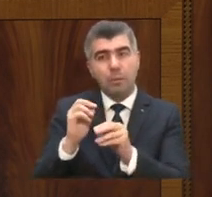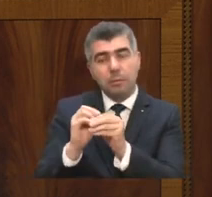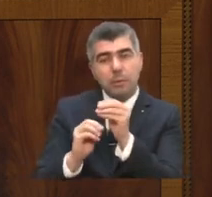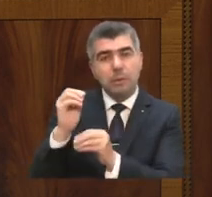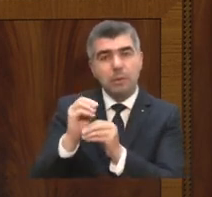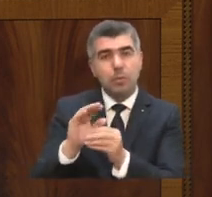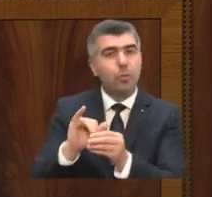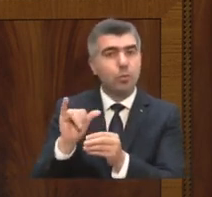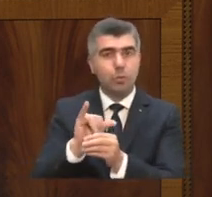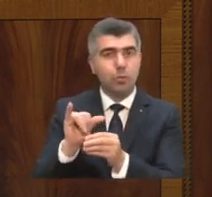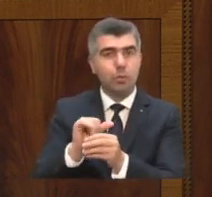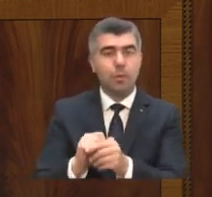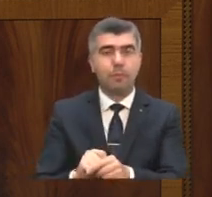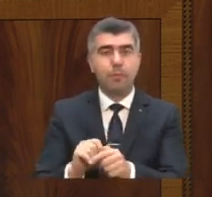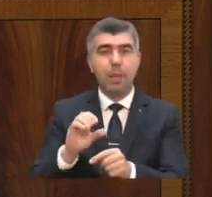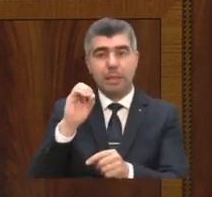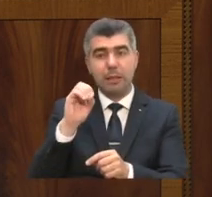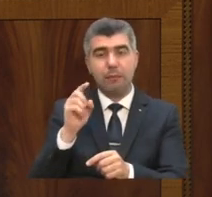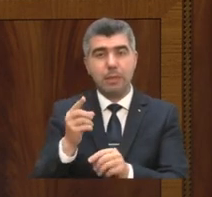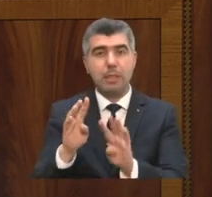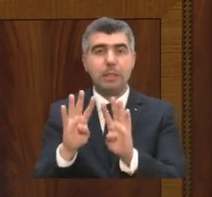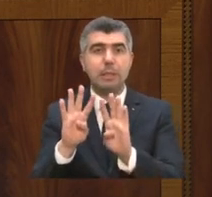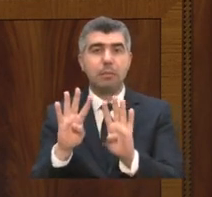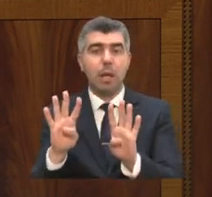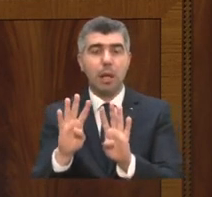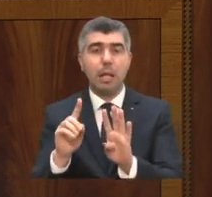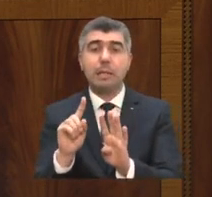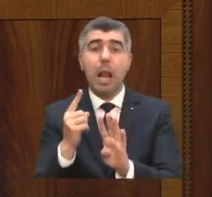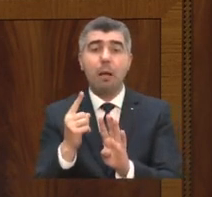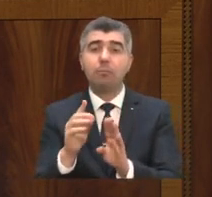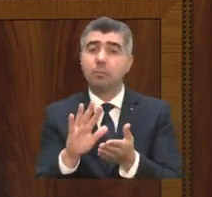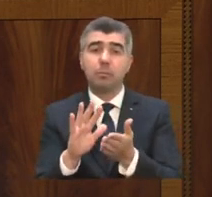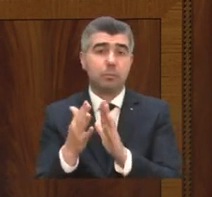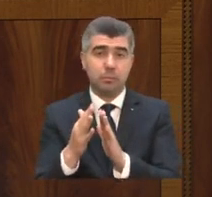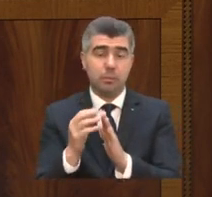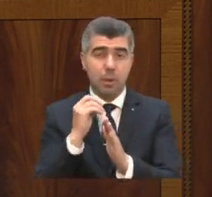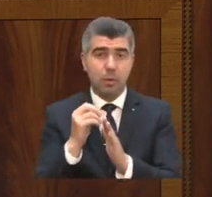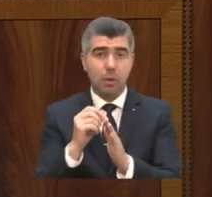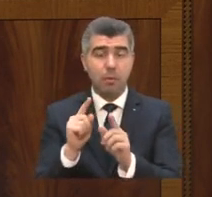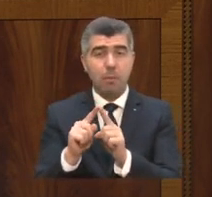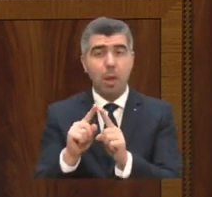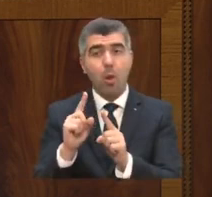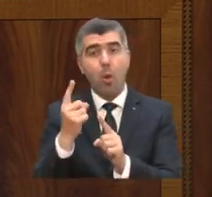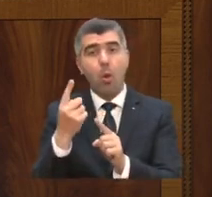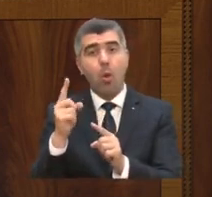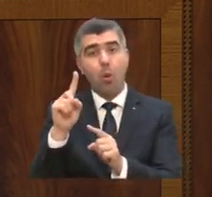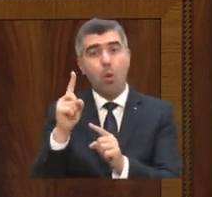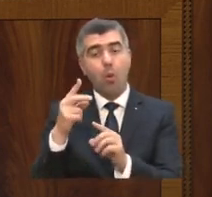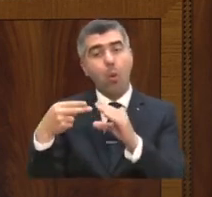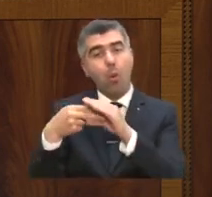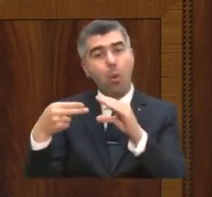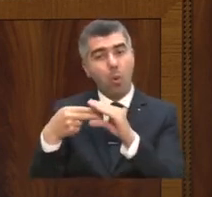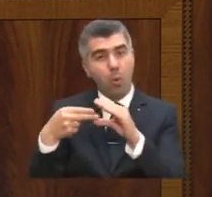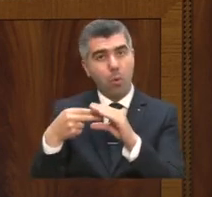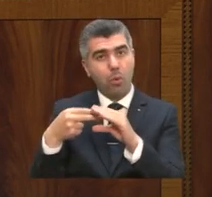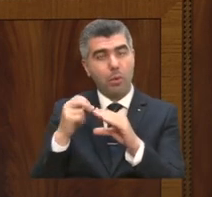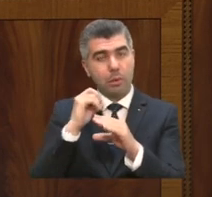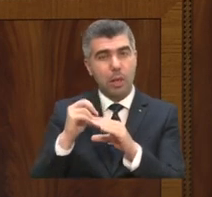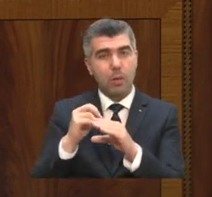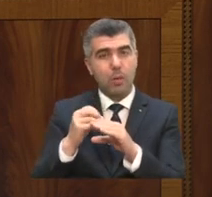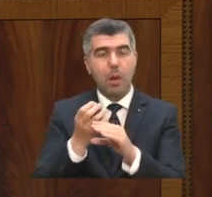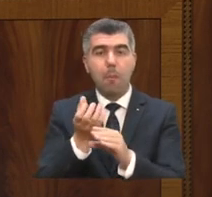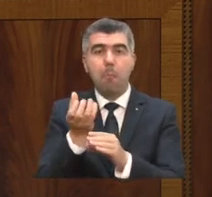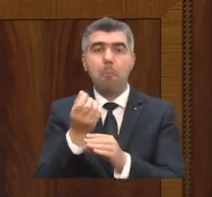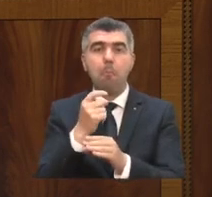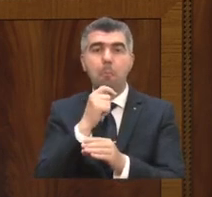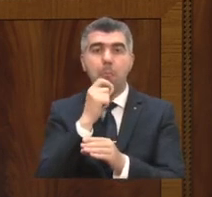كانوا كيصدوا 0.80 اورو ولا 0.90 اورو، وصل الثمن ديال المطيشه في